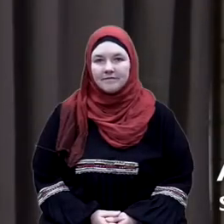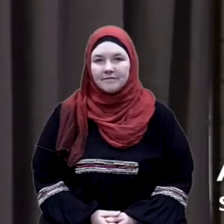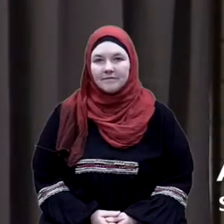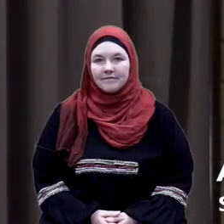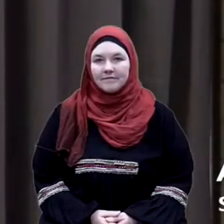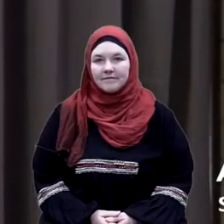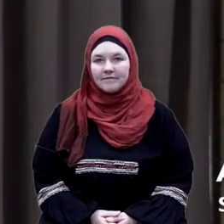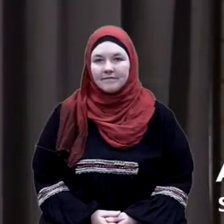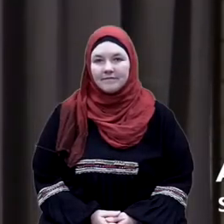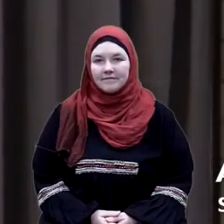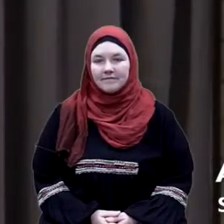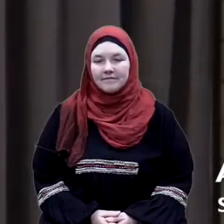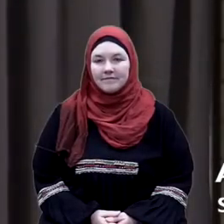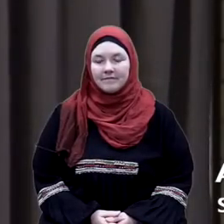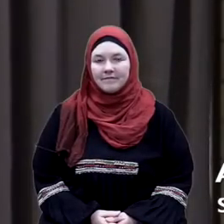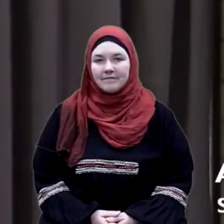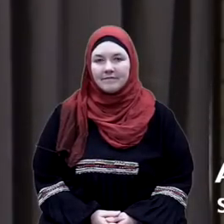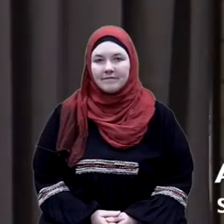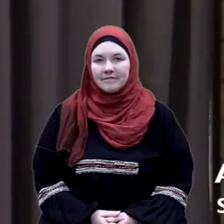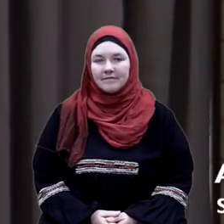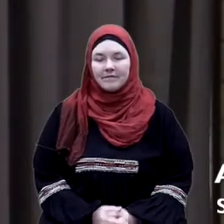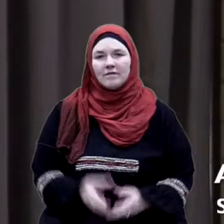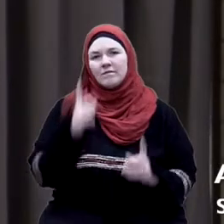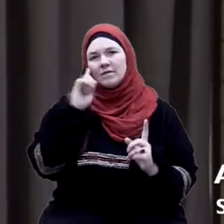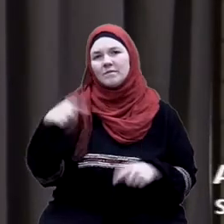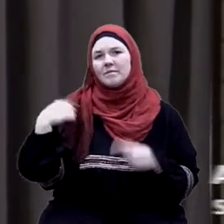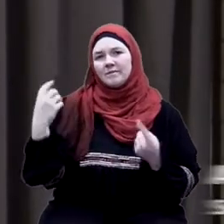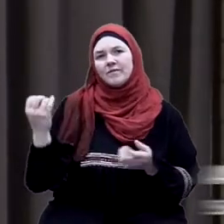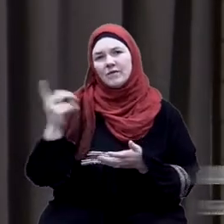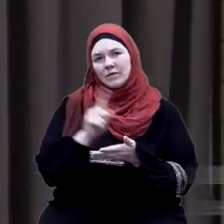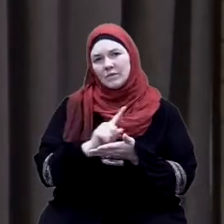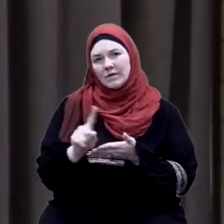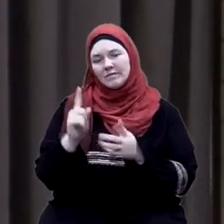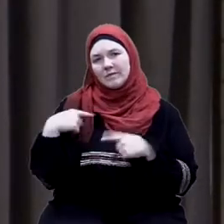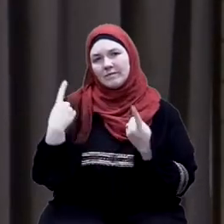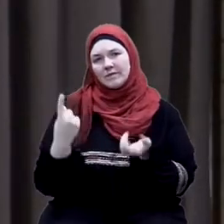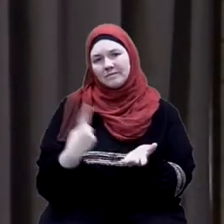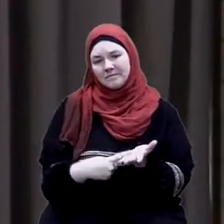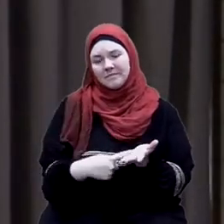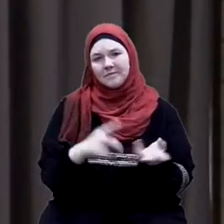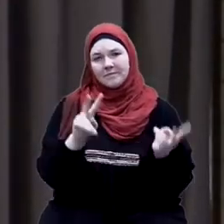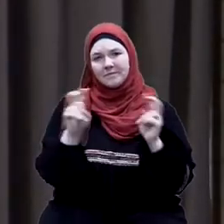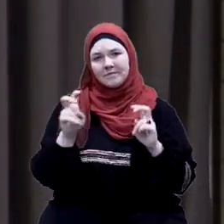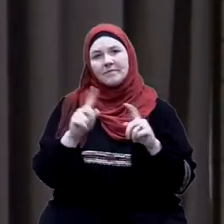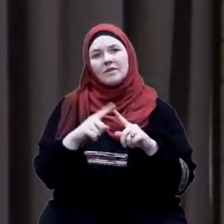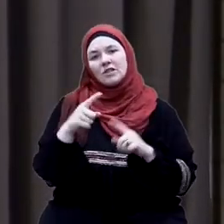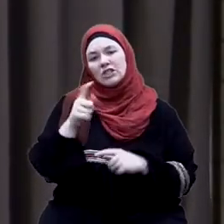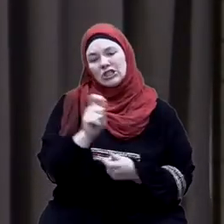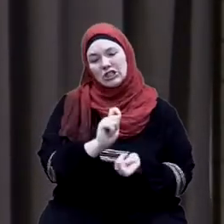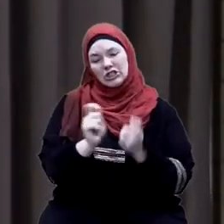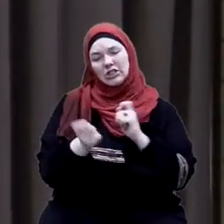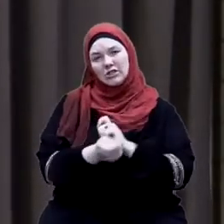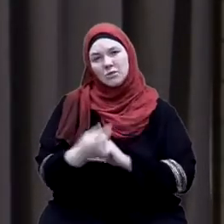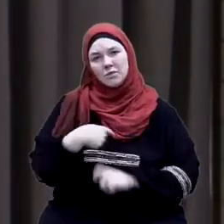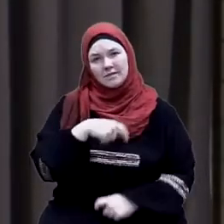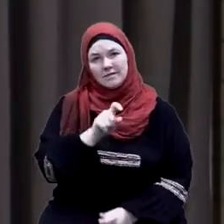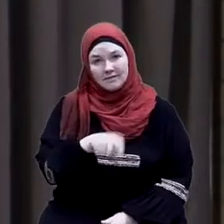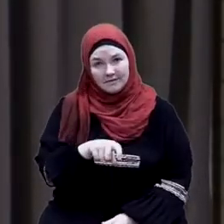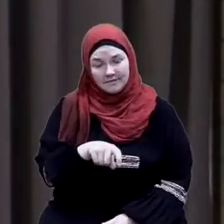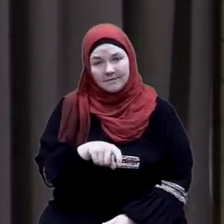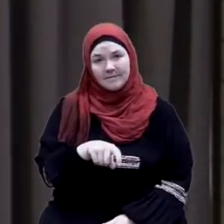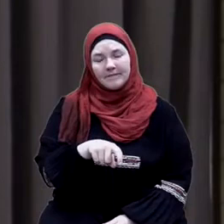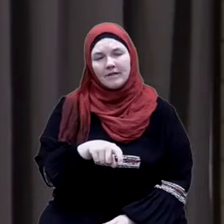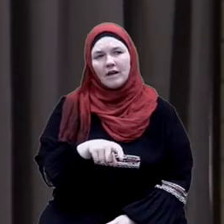وبعد، we have been addressing the issue of the change we need and